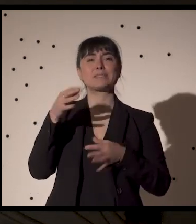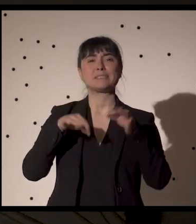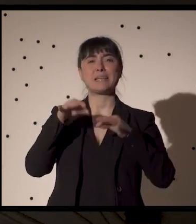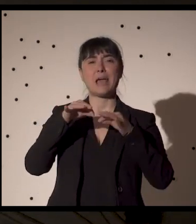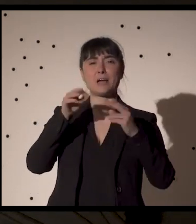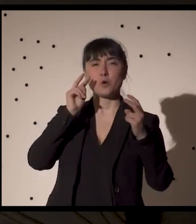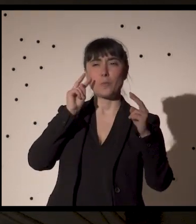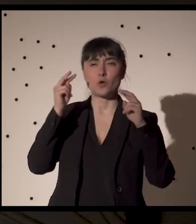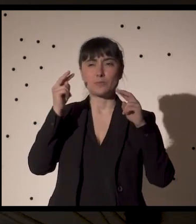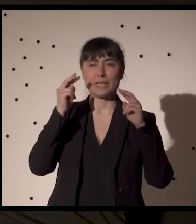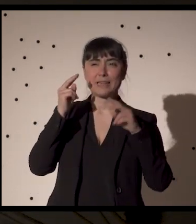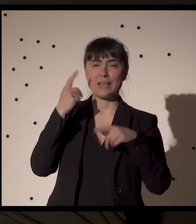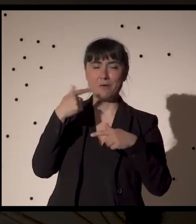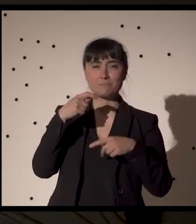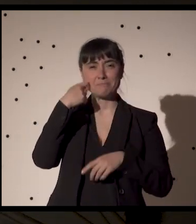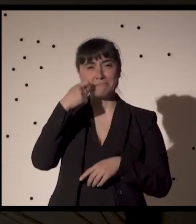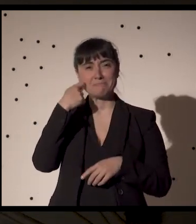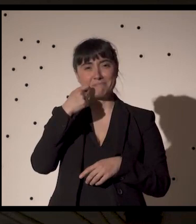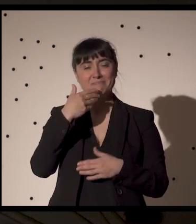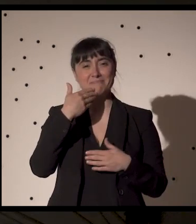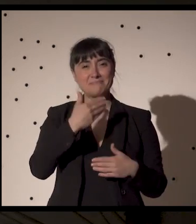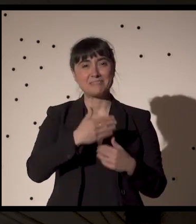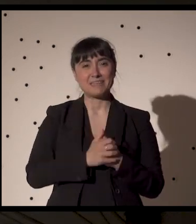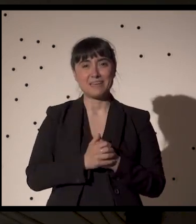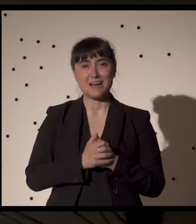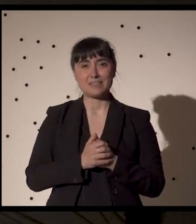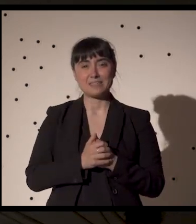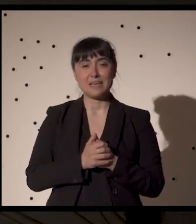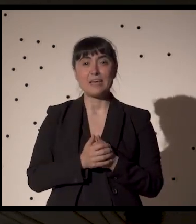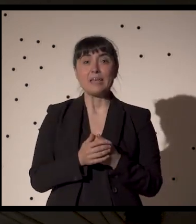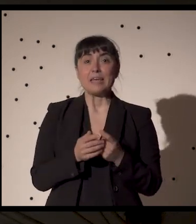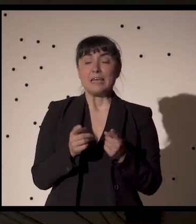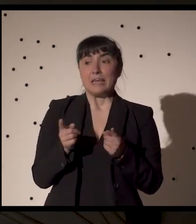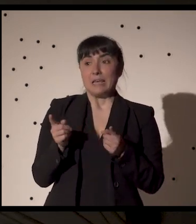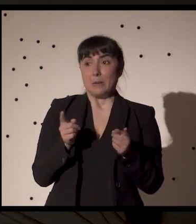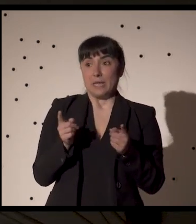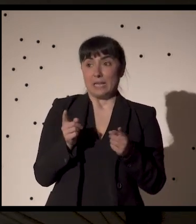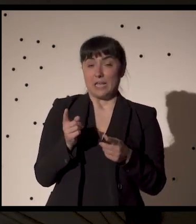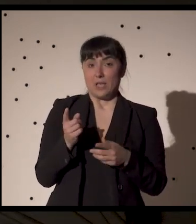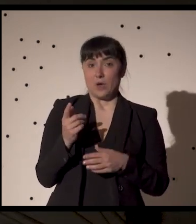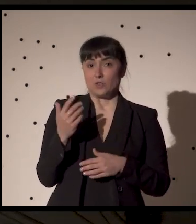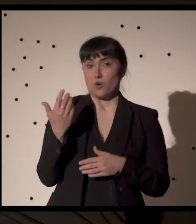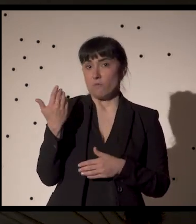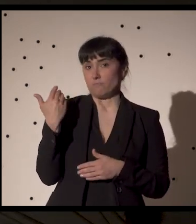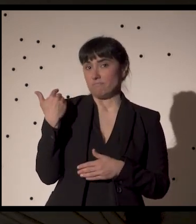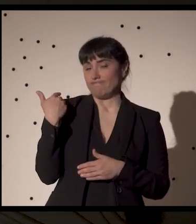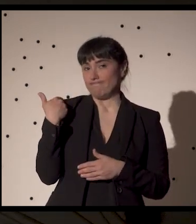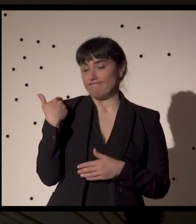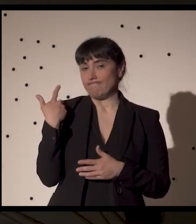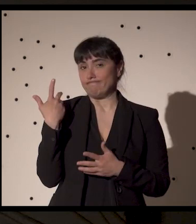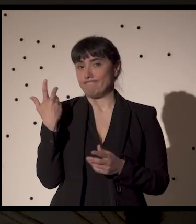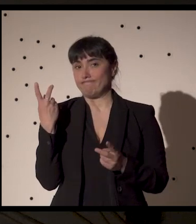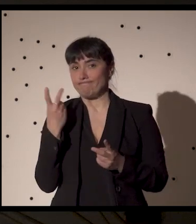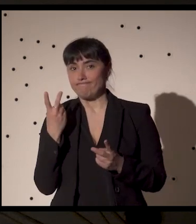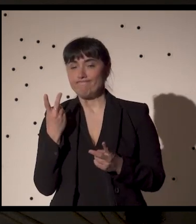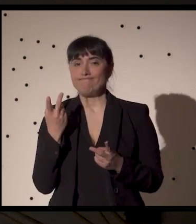è un po' congenita le sue origini Ma che in questi ultimi anni è certamente avuto modo di esprimersi con Maggiore ancora